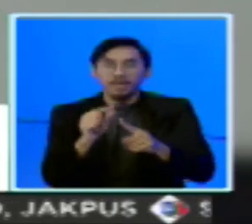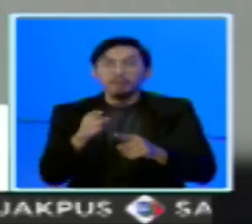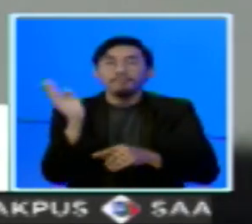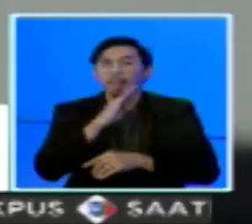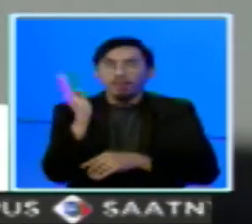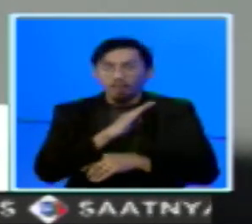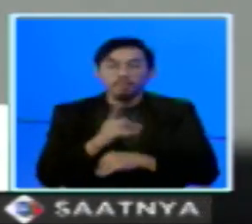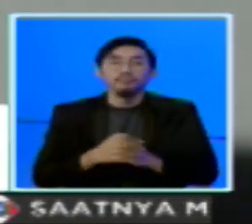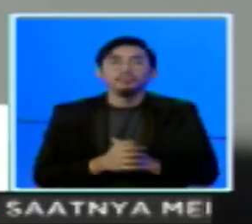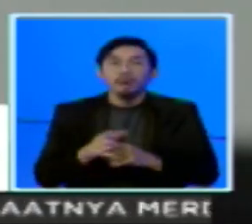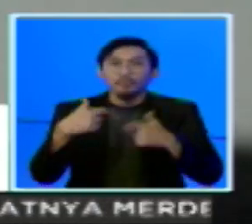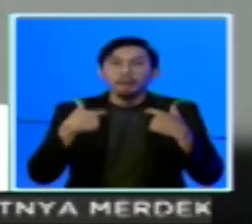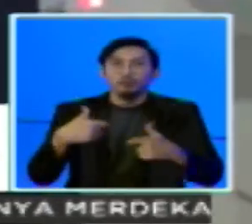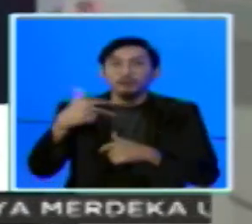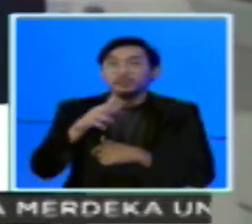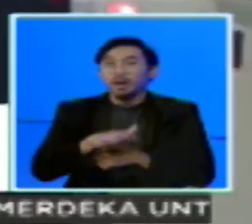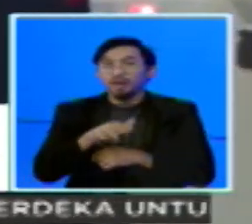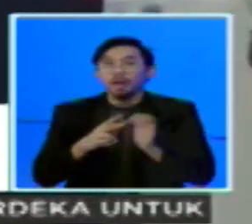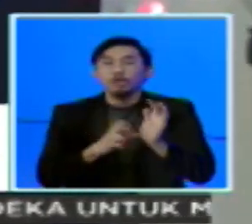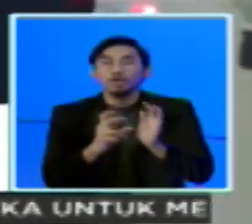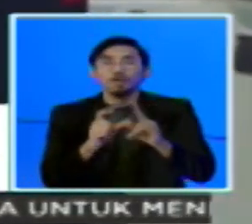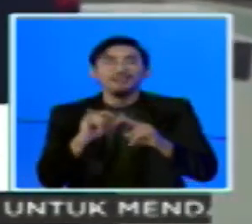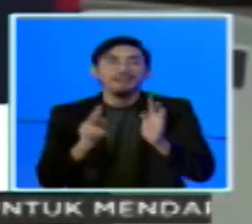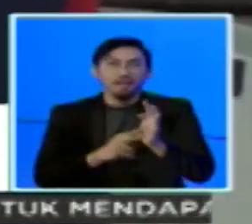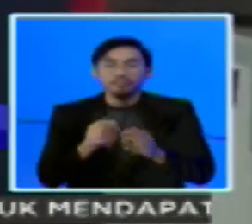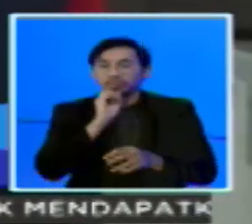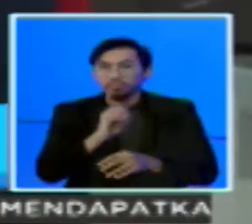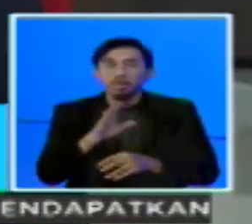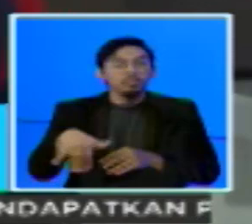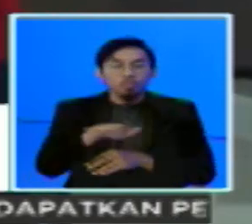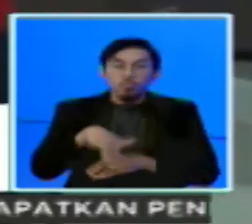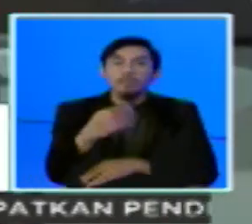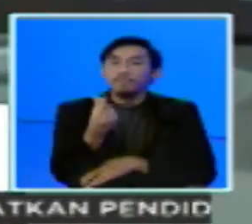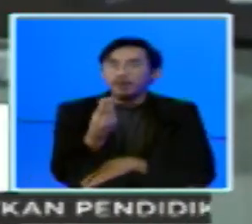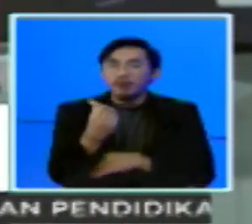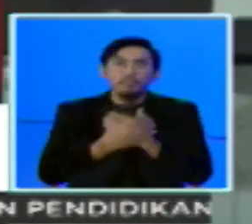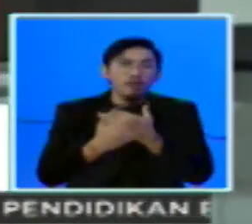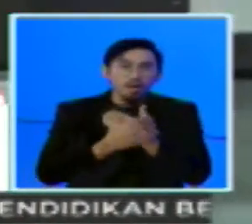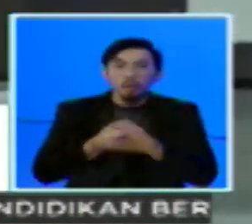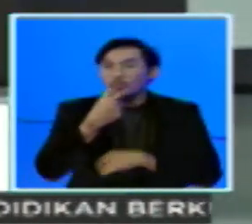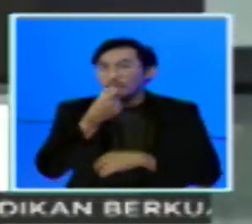Sementara Gubernur Sulsel Nurdin Abdullah memastikan seluruh biaya perawatan dan